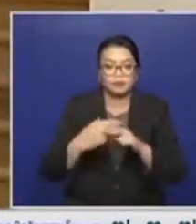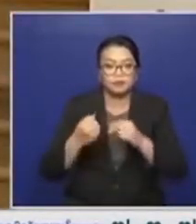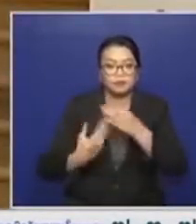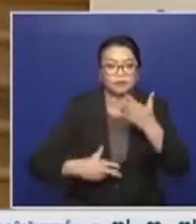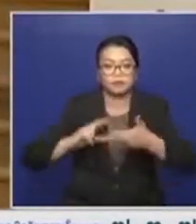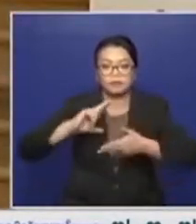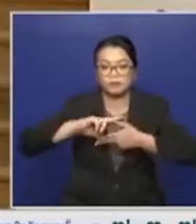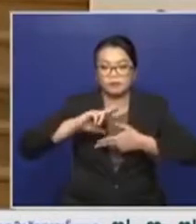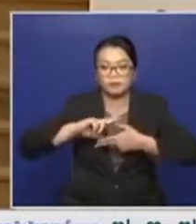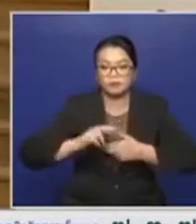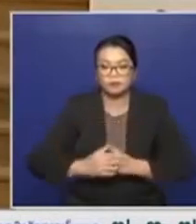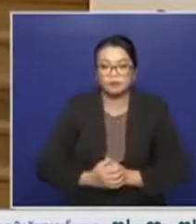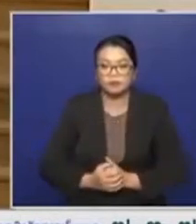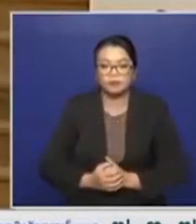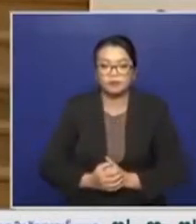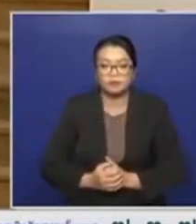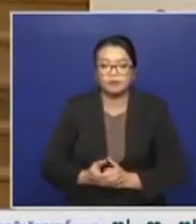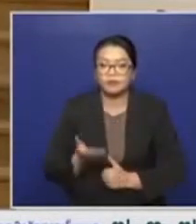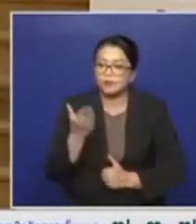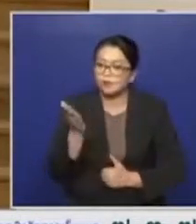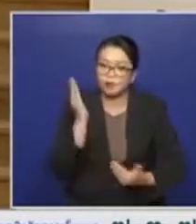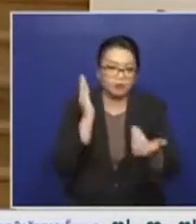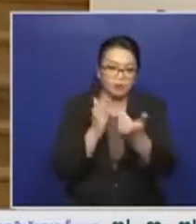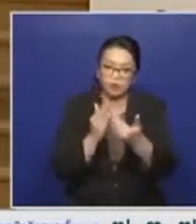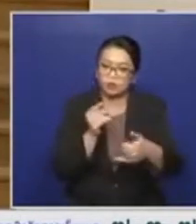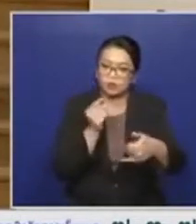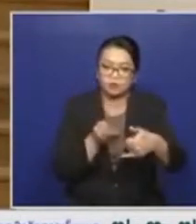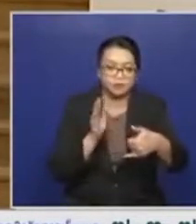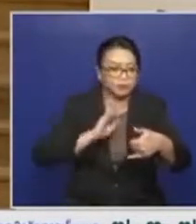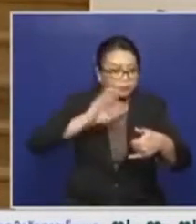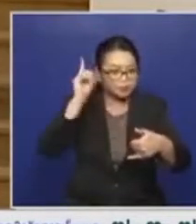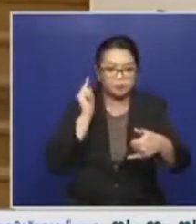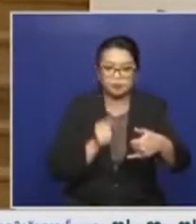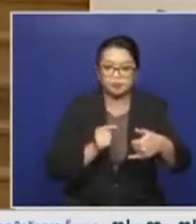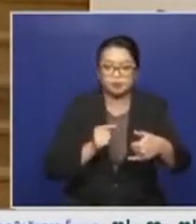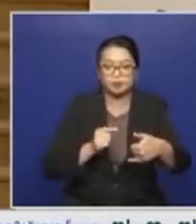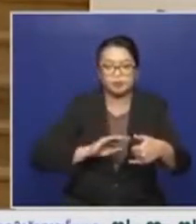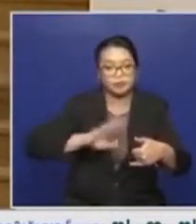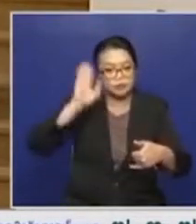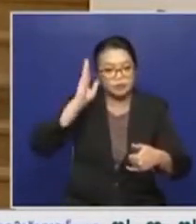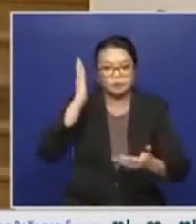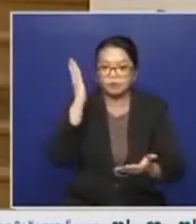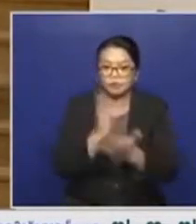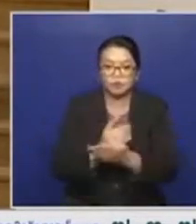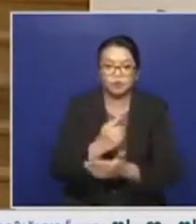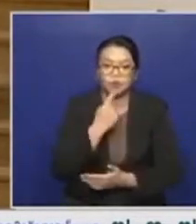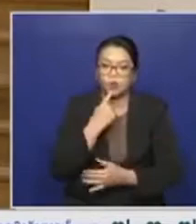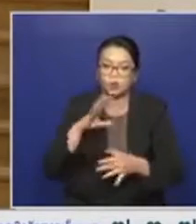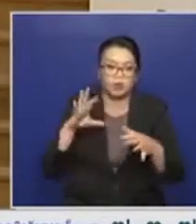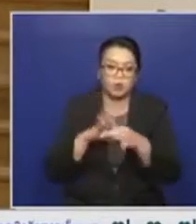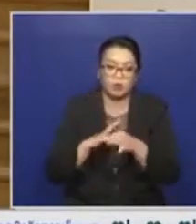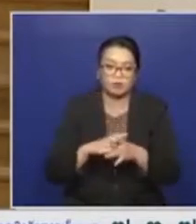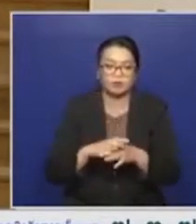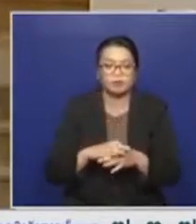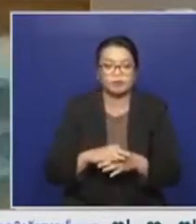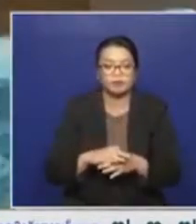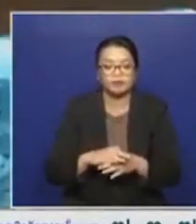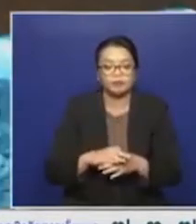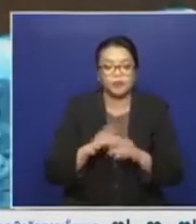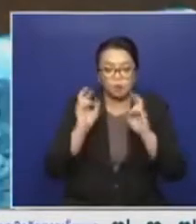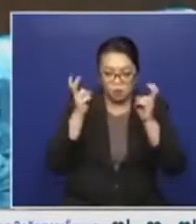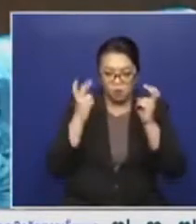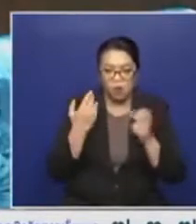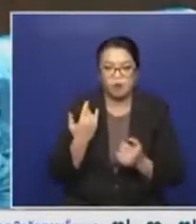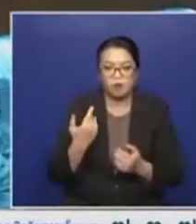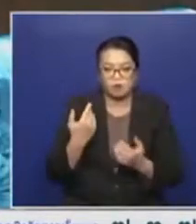พลังประชารัฐครับขอประชุมผู้ที่ไปให้หยุดการพูดในเก็บเดือนนี้ครับด้วย